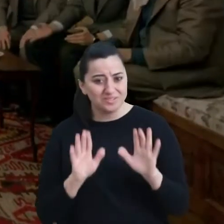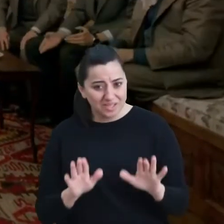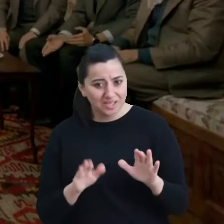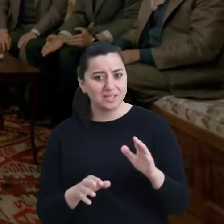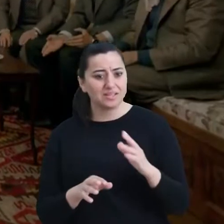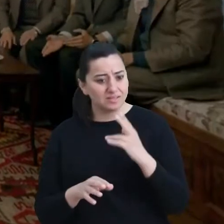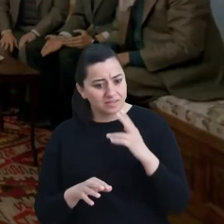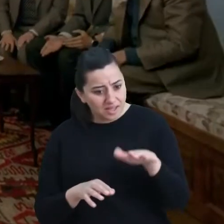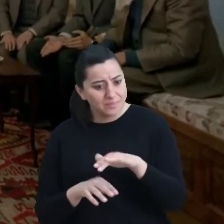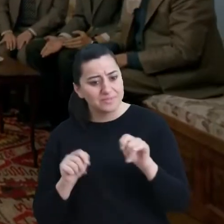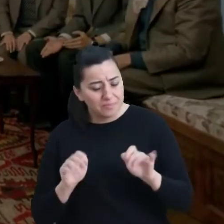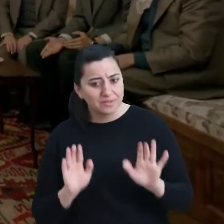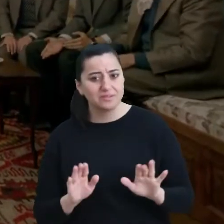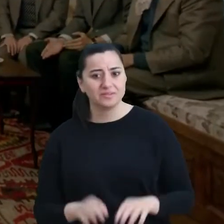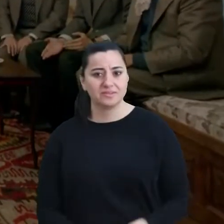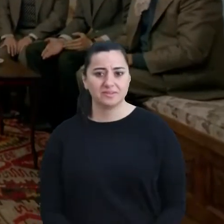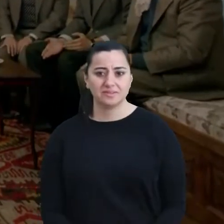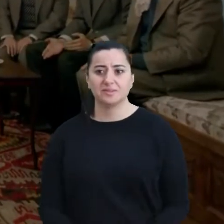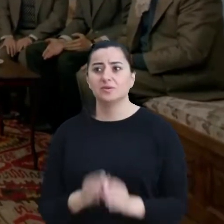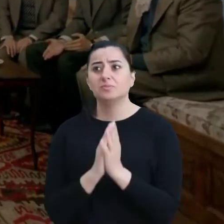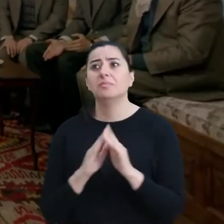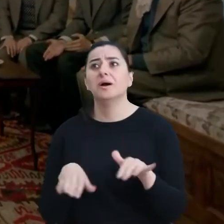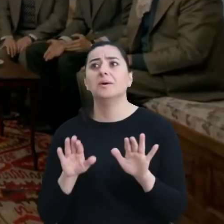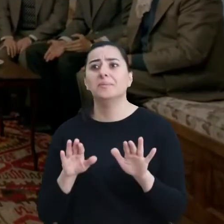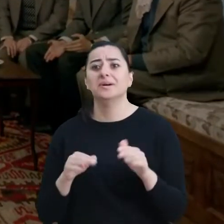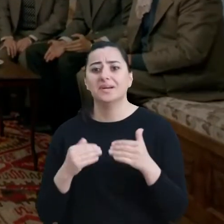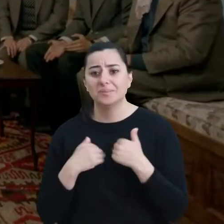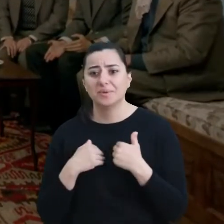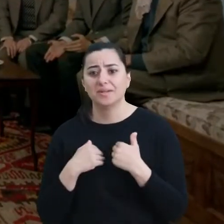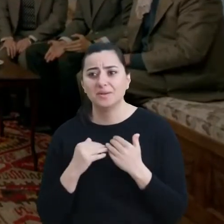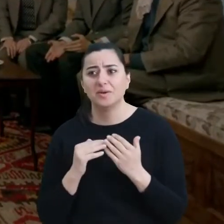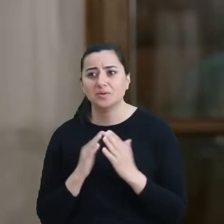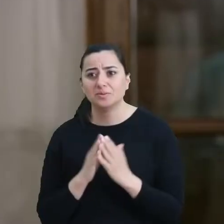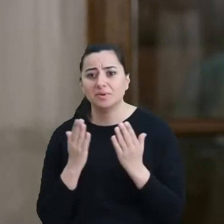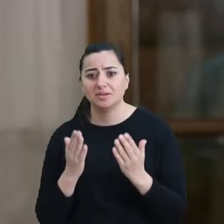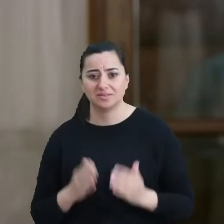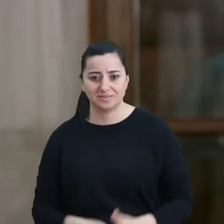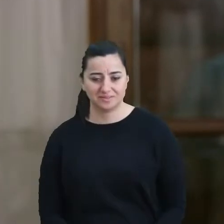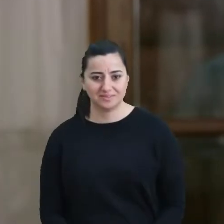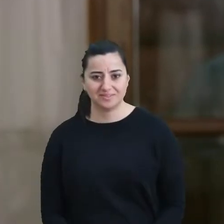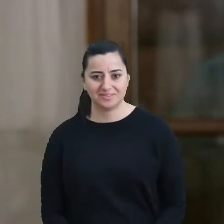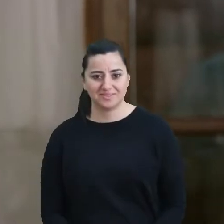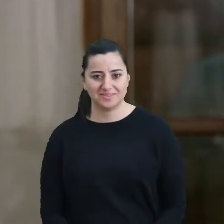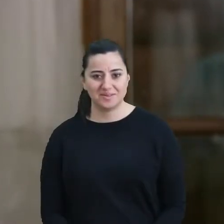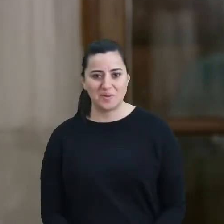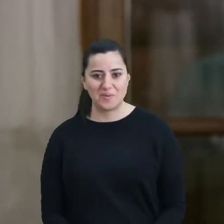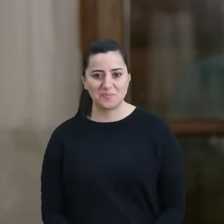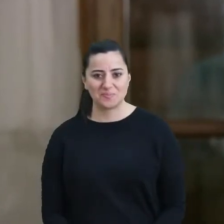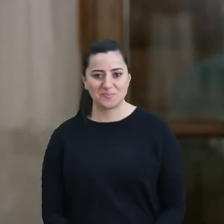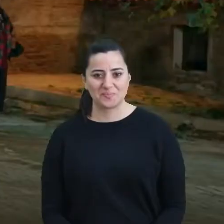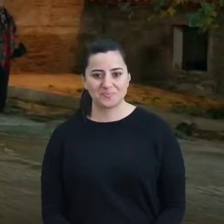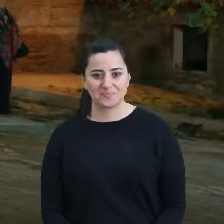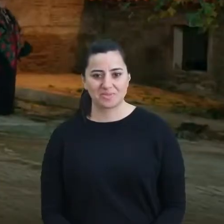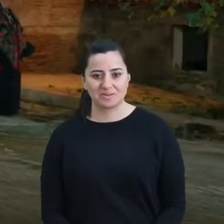ol, temizle hele. Kusura kalmayın, ben kahveler döktüm. Danteli peçete